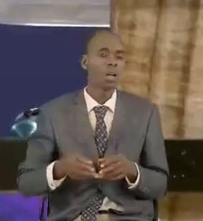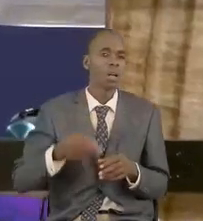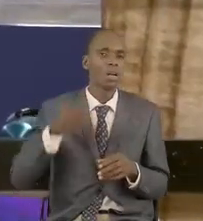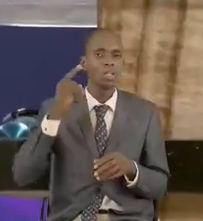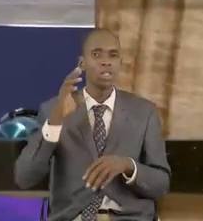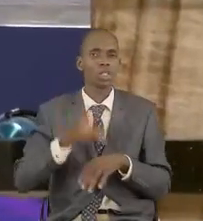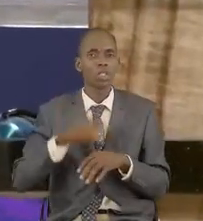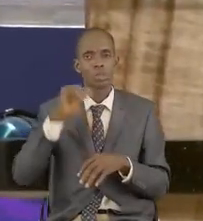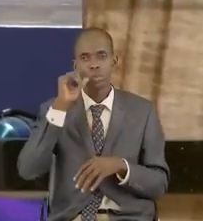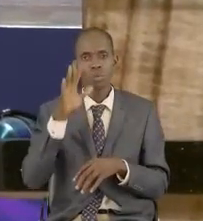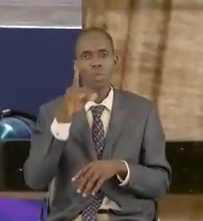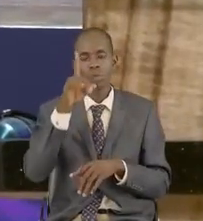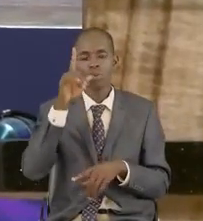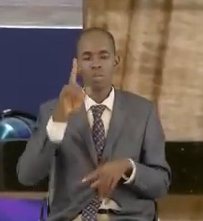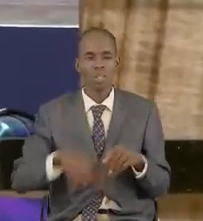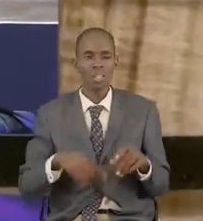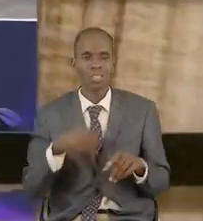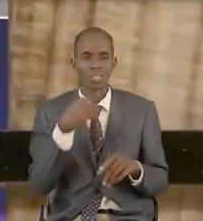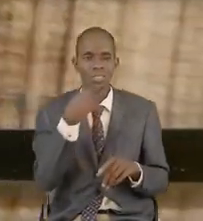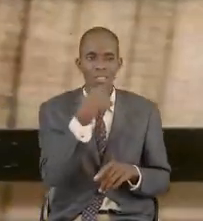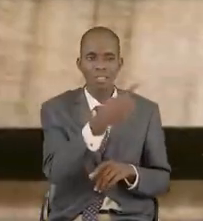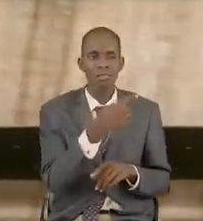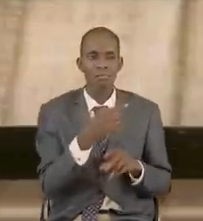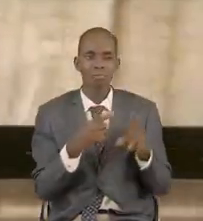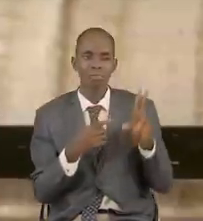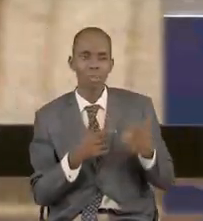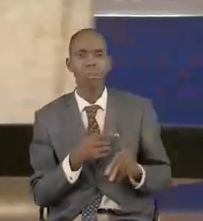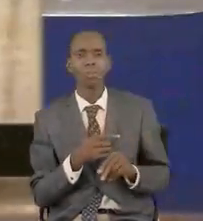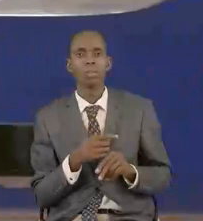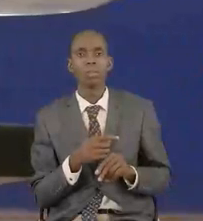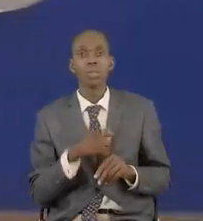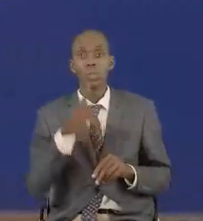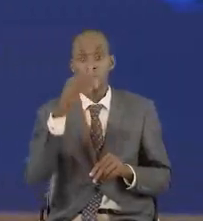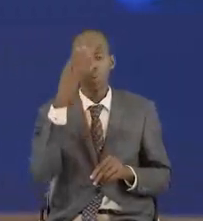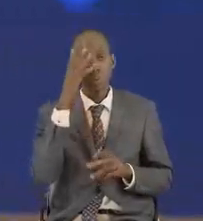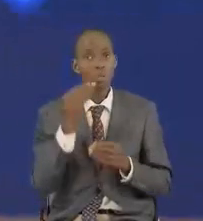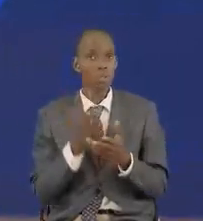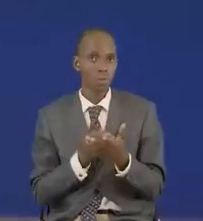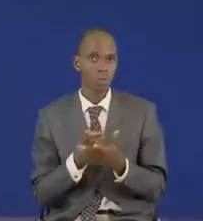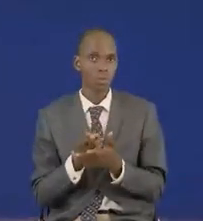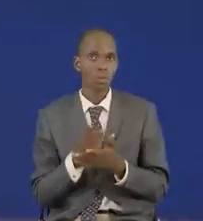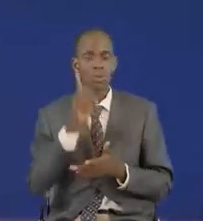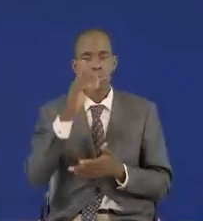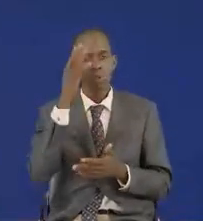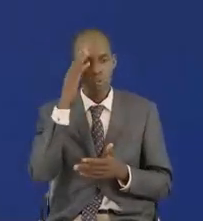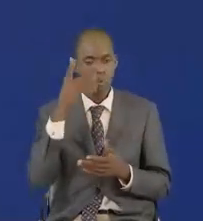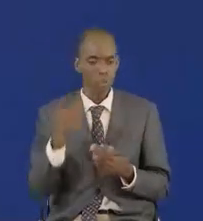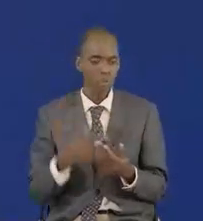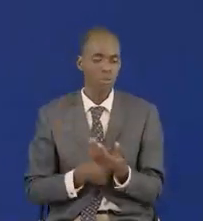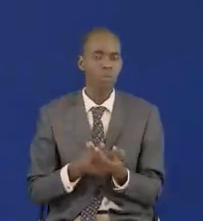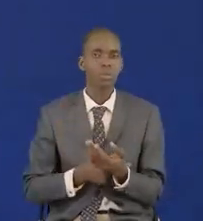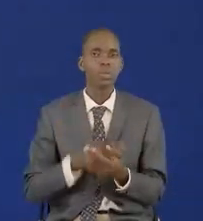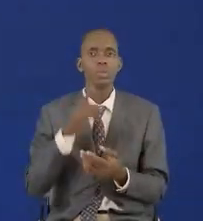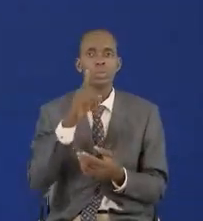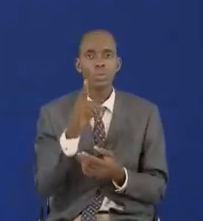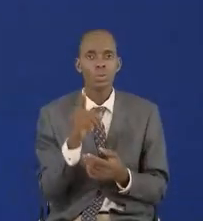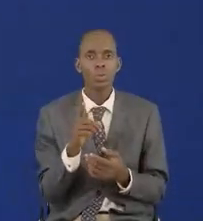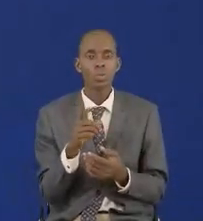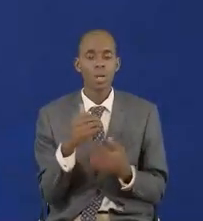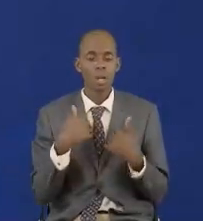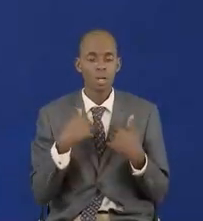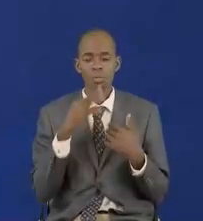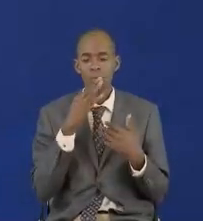d'église à que tu ne peux dire non tu connais la vérité tu connais l'Évangile tu as